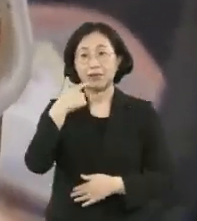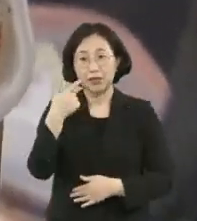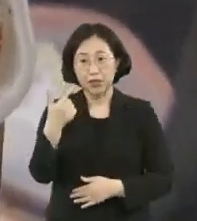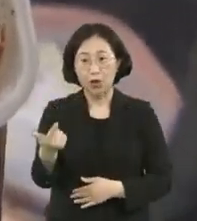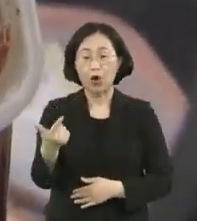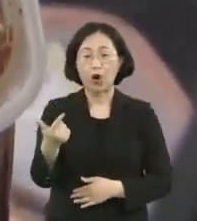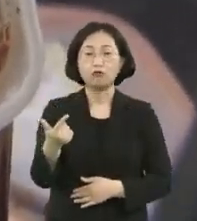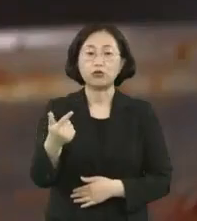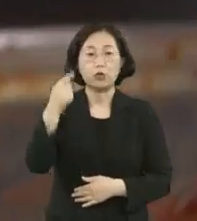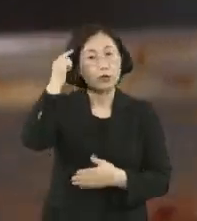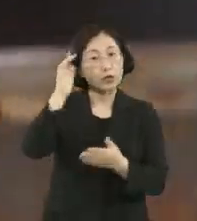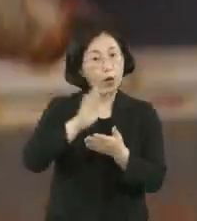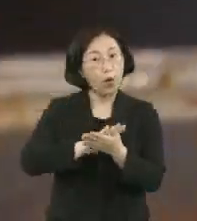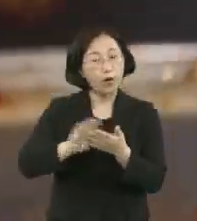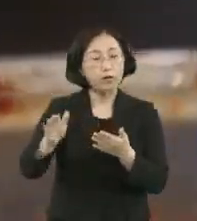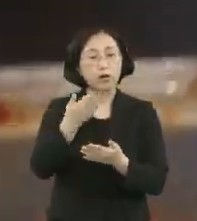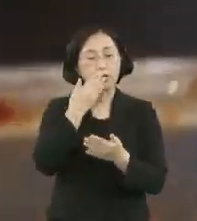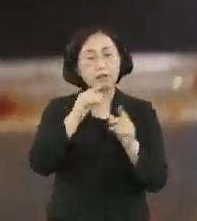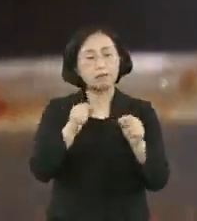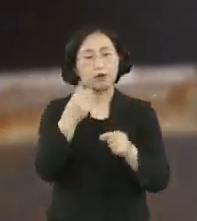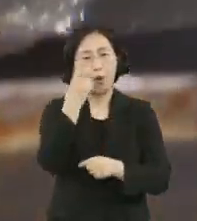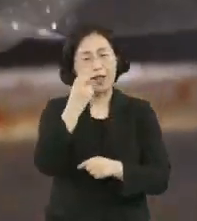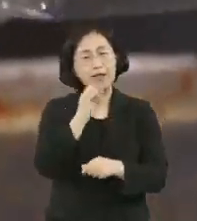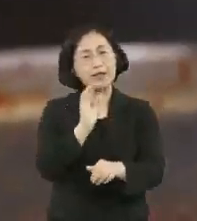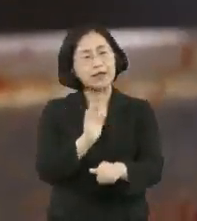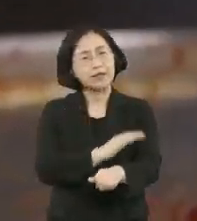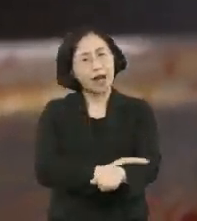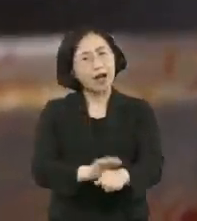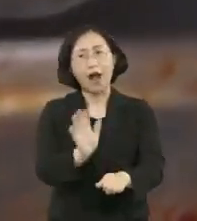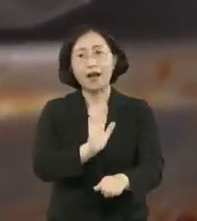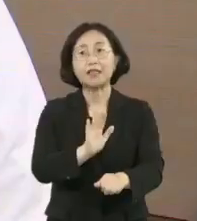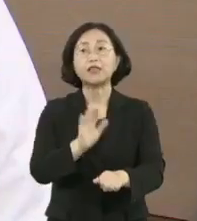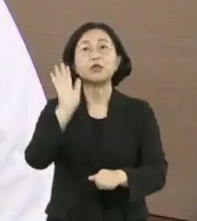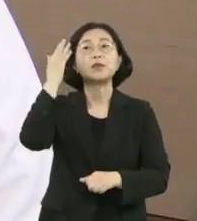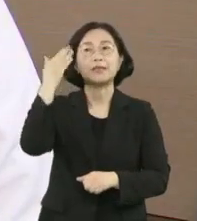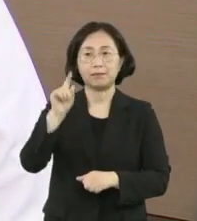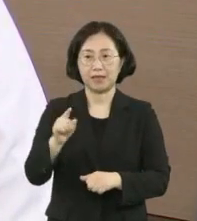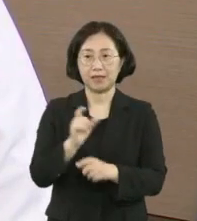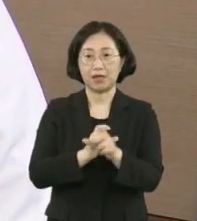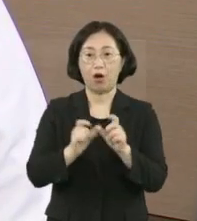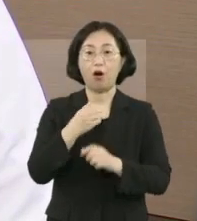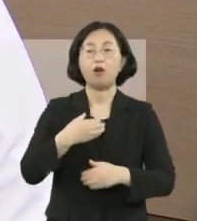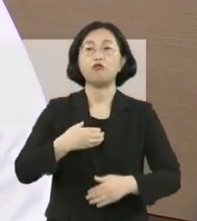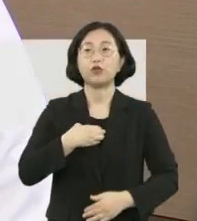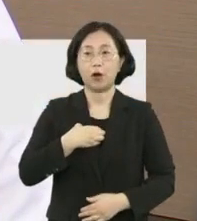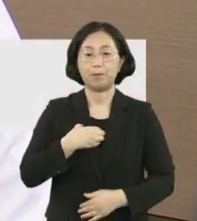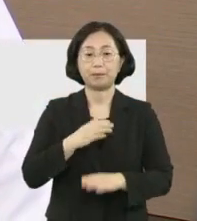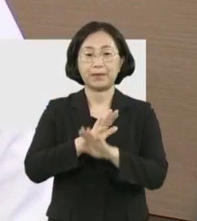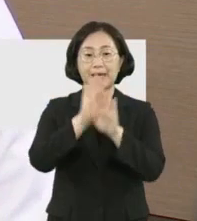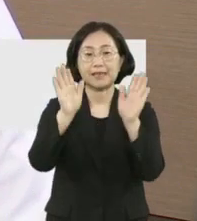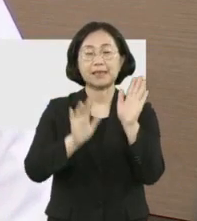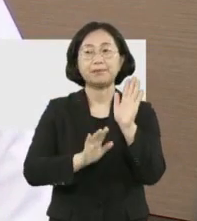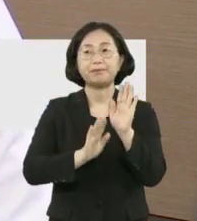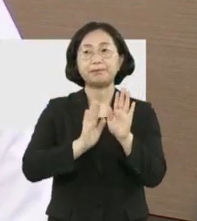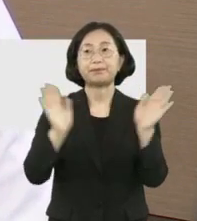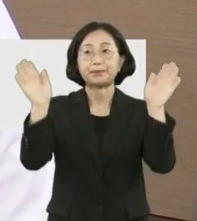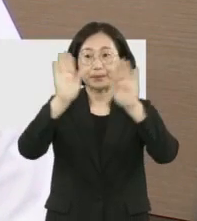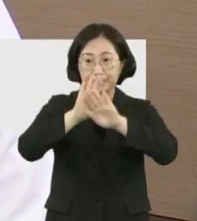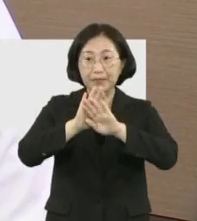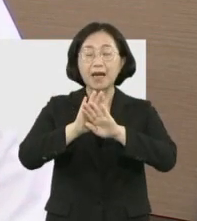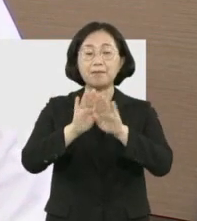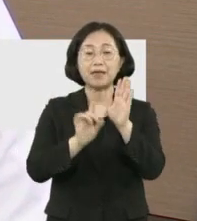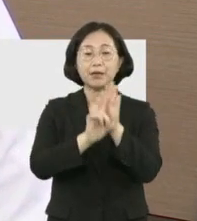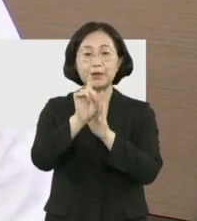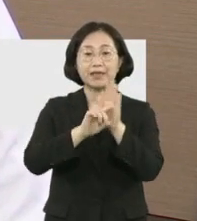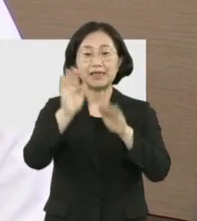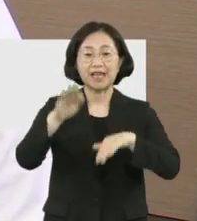선선해지면서 식품 관리에 소홀해지는 이맘때가 가장 위험합니다. 낮과 밤의 일교차가 크기 때문에 그 상온에